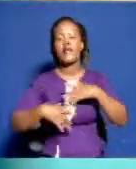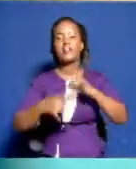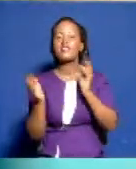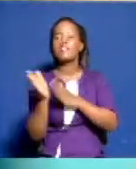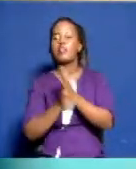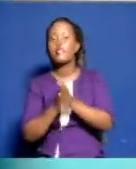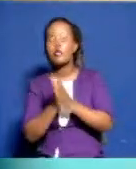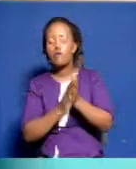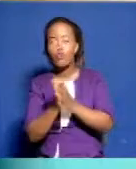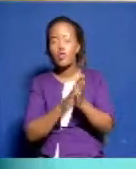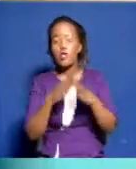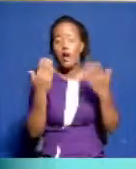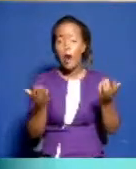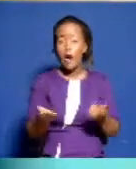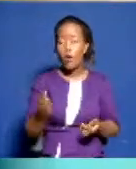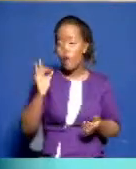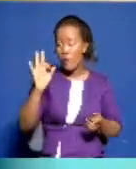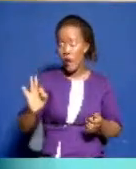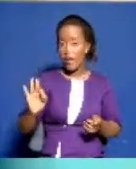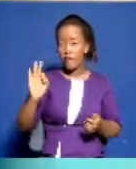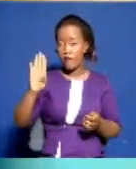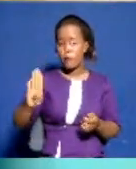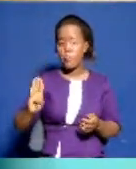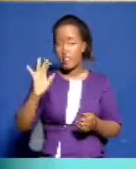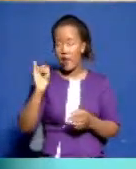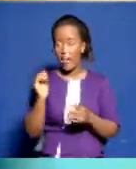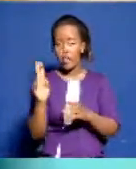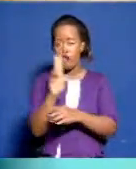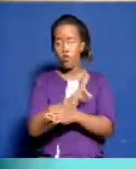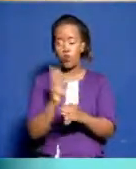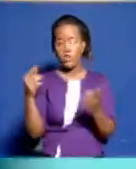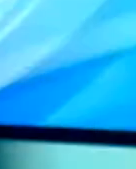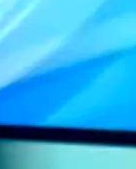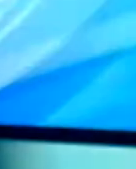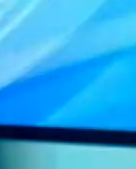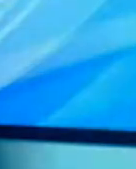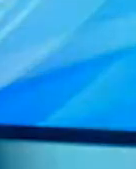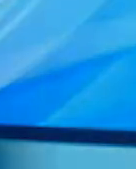how the FBI is using technology to fight crime.